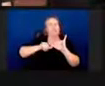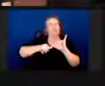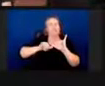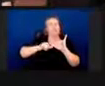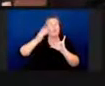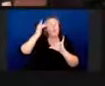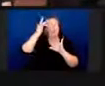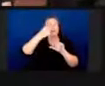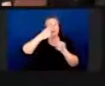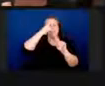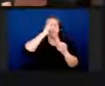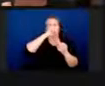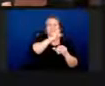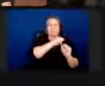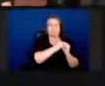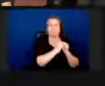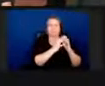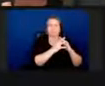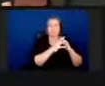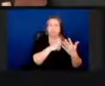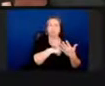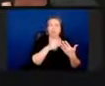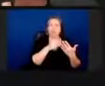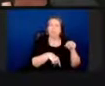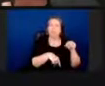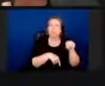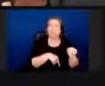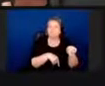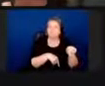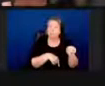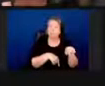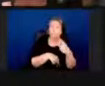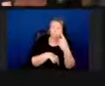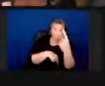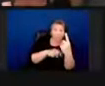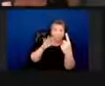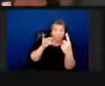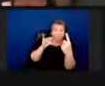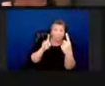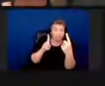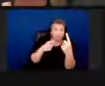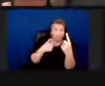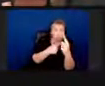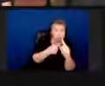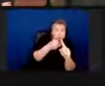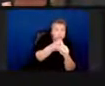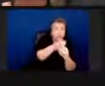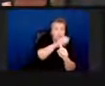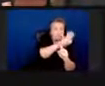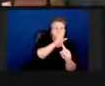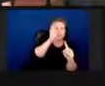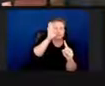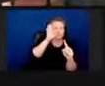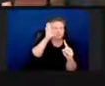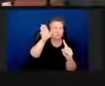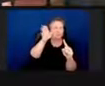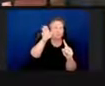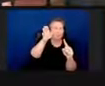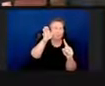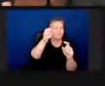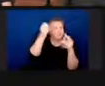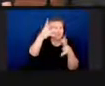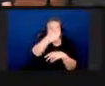حلمه للحصول على شهادة الهندسة، وهو كان طالب في هذه الأكاديمية. إذن إن هذه الأكاديمية تؤثر